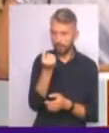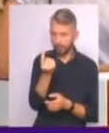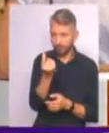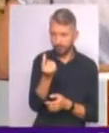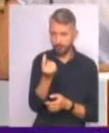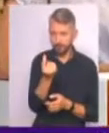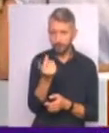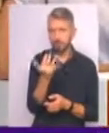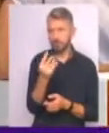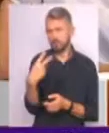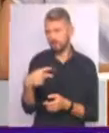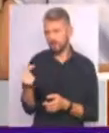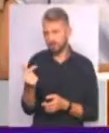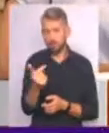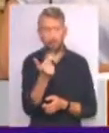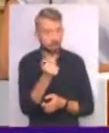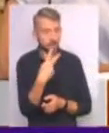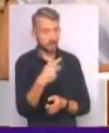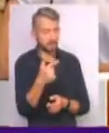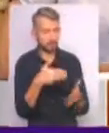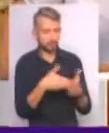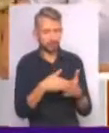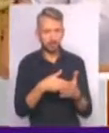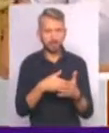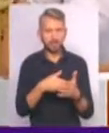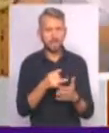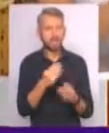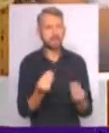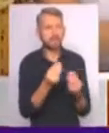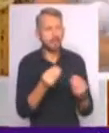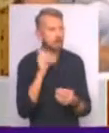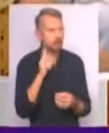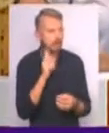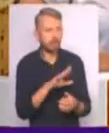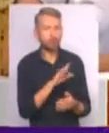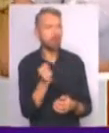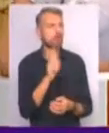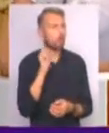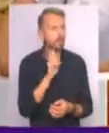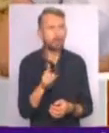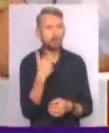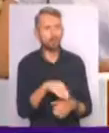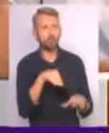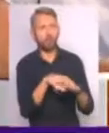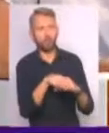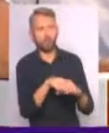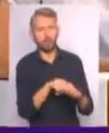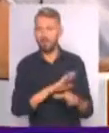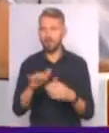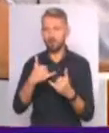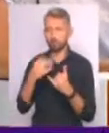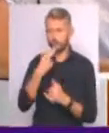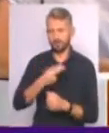скажімо, там скільки грам? День. 20, да? Да, не о, больше. Пам'ятаєте, я... І свіже сало. То есть, это не то сало, которое уже лежит там... Не жовтеньке.